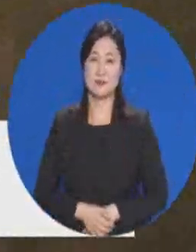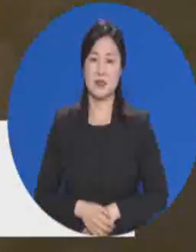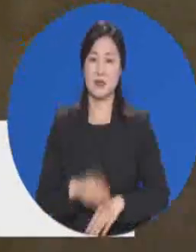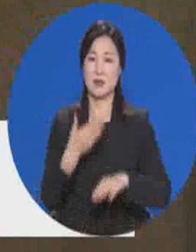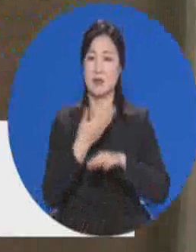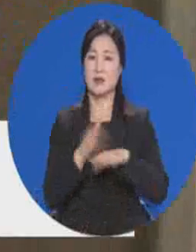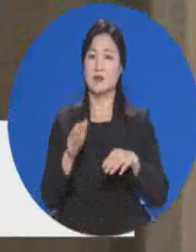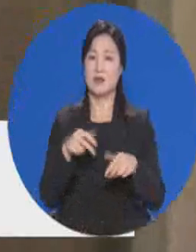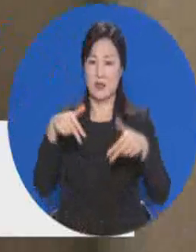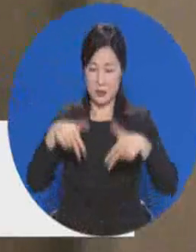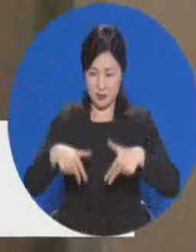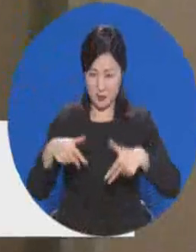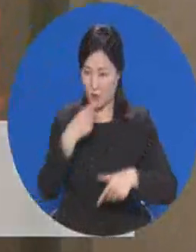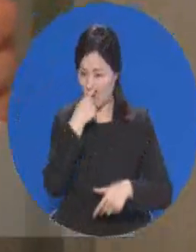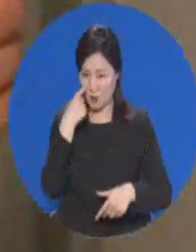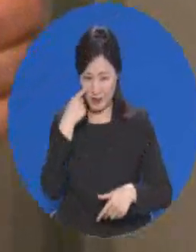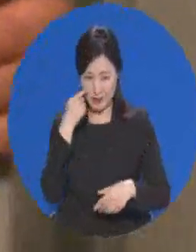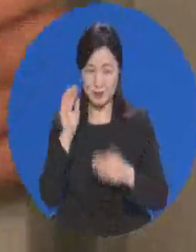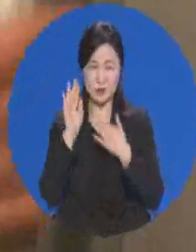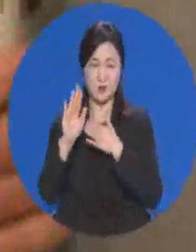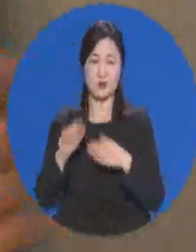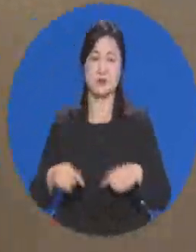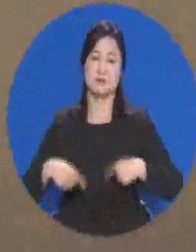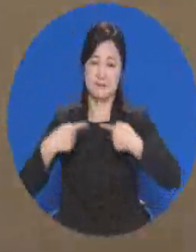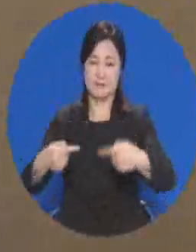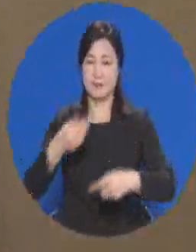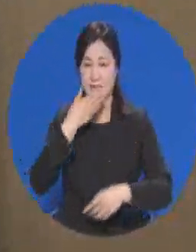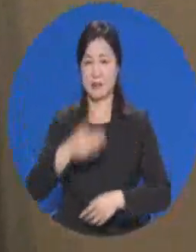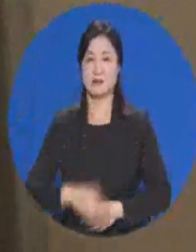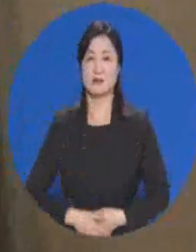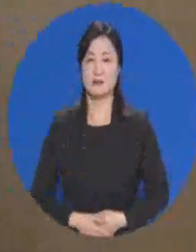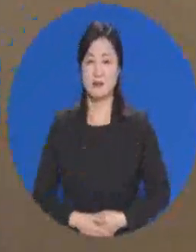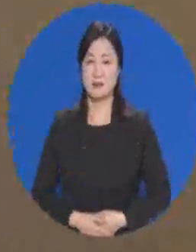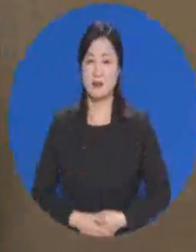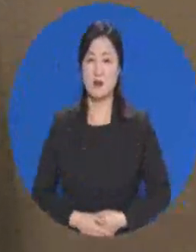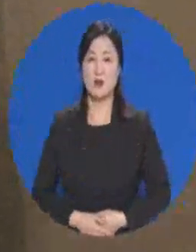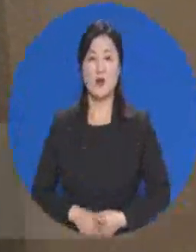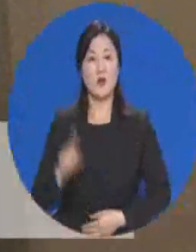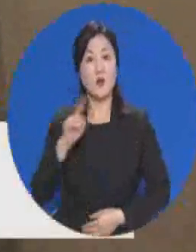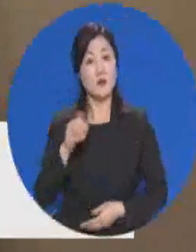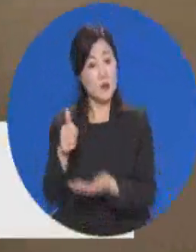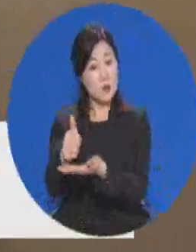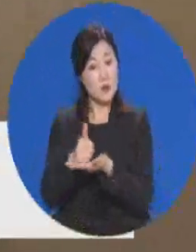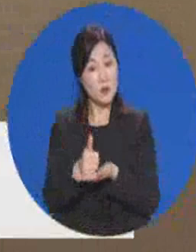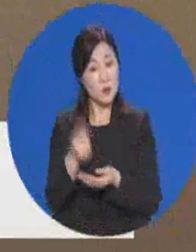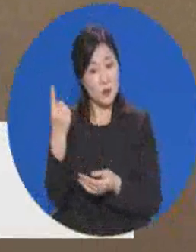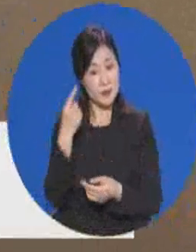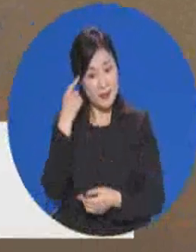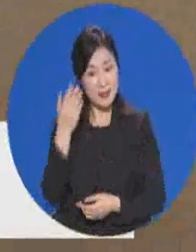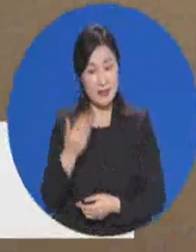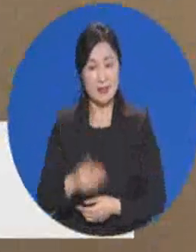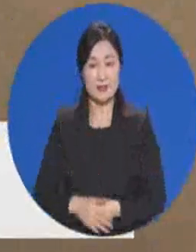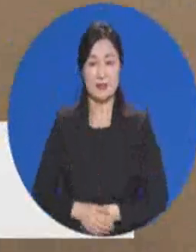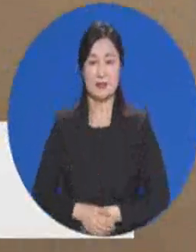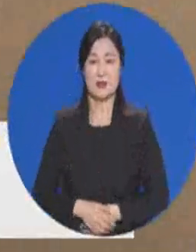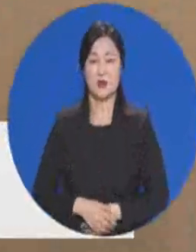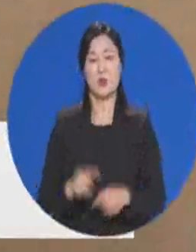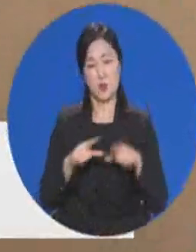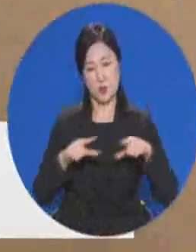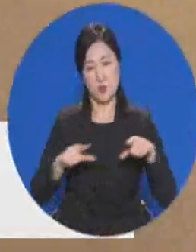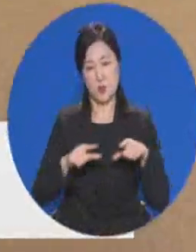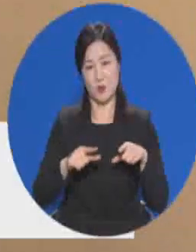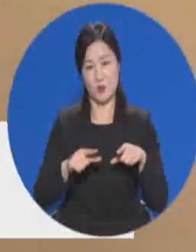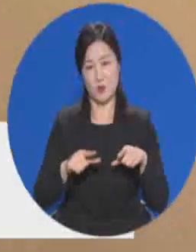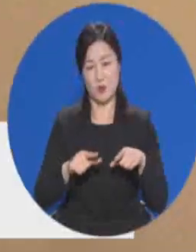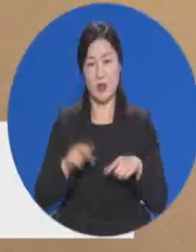외국인 직원이 확인한 뒤에야 내부 진입이 가능합니다. 어떤 손님들이 많이 와요? 여기는 보통